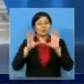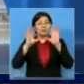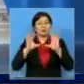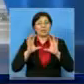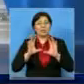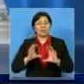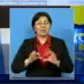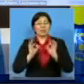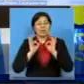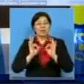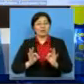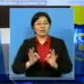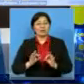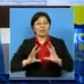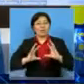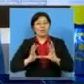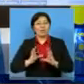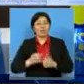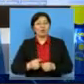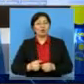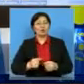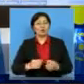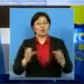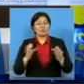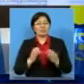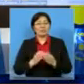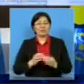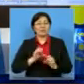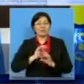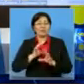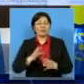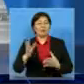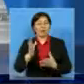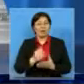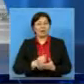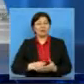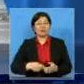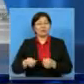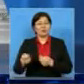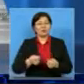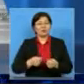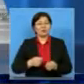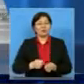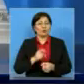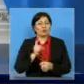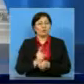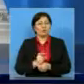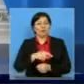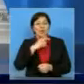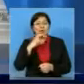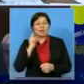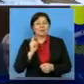және әділ әрі орнықты әлем құру жөнінде саяси мәлімдеме қабылдады. Ұйымға төрағалық ету міндеті Ресейден